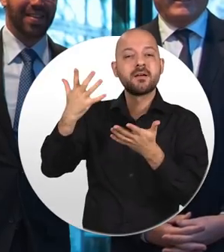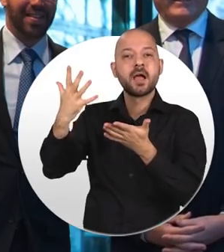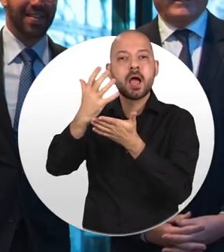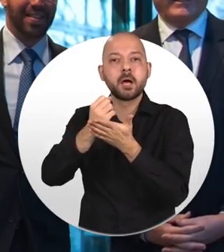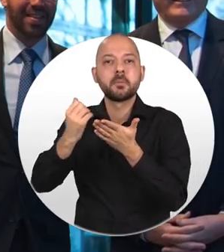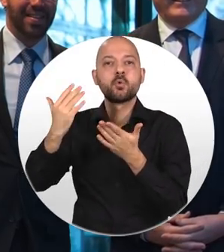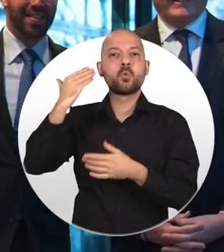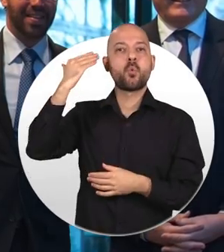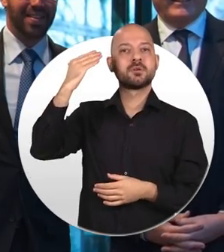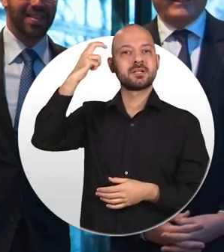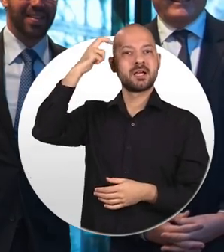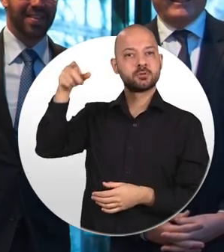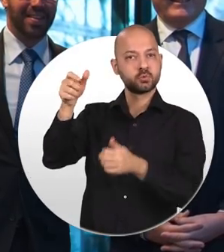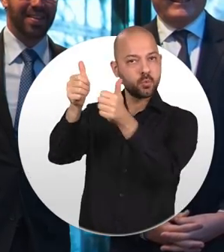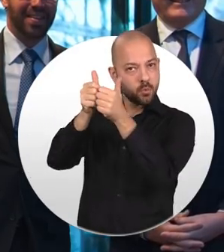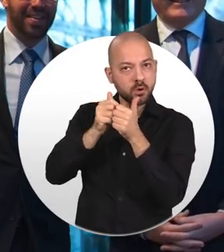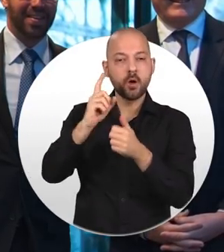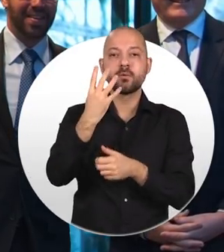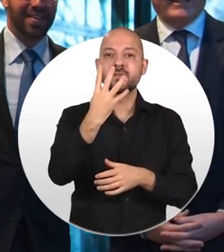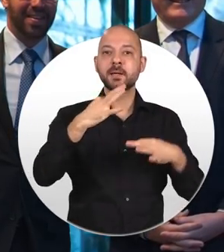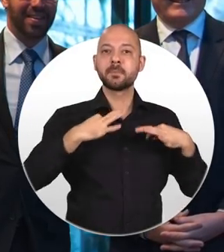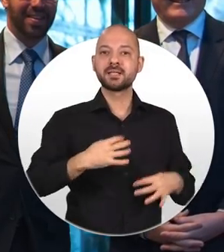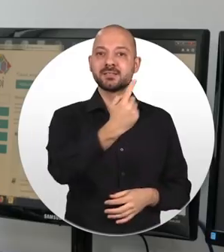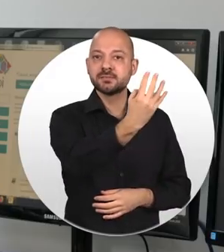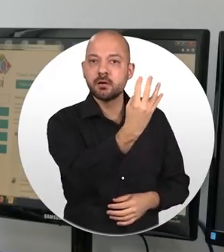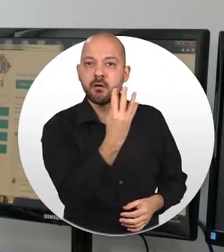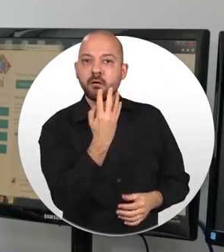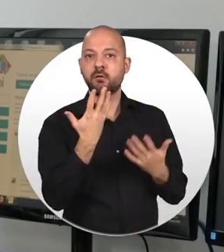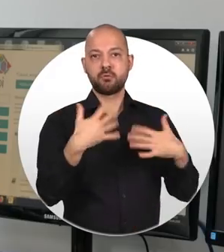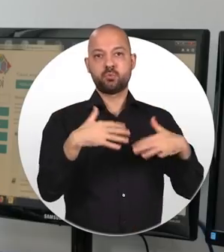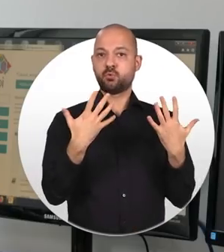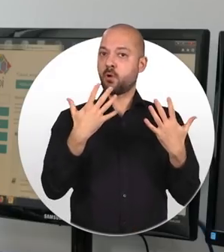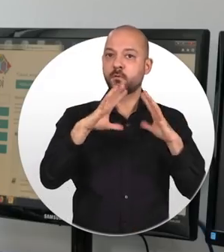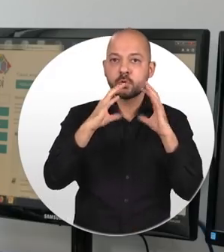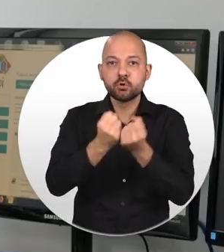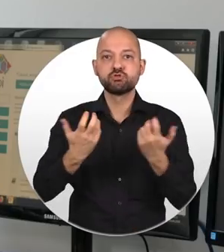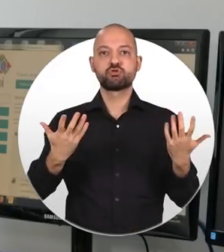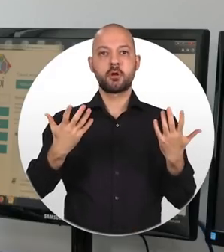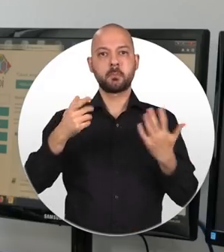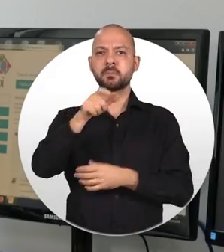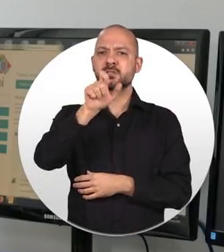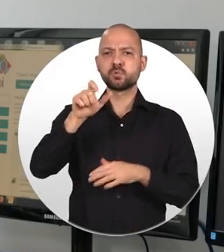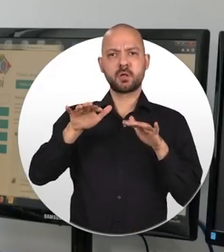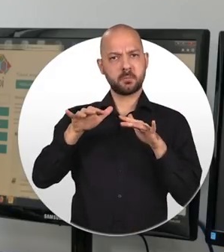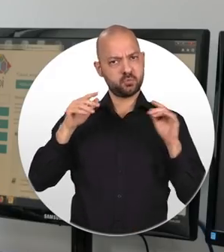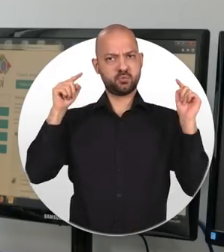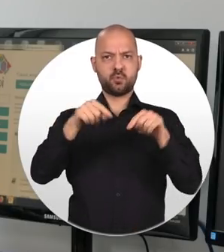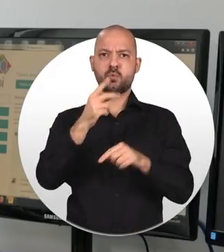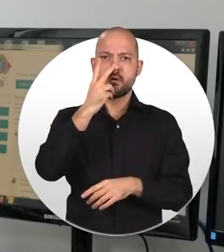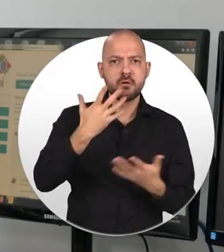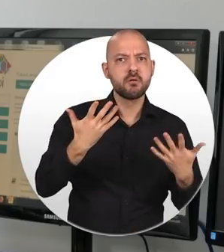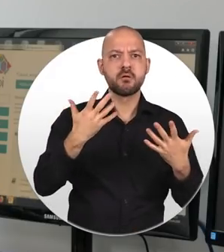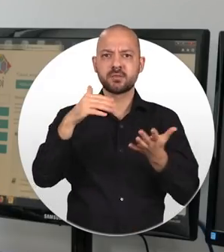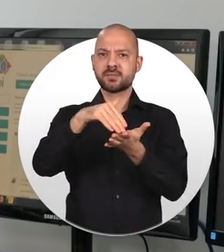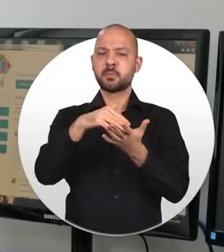IF-Großherzoglicher Koppel und vier Ministerin, aber auch ein Workshop, den sich an die Leute des Personalbüros adressiert hat, in